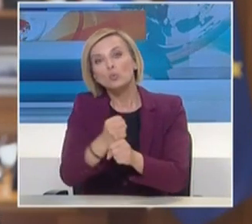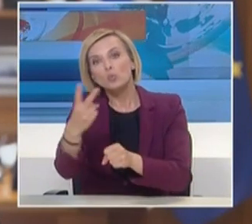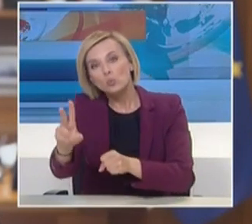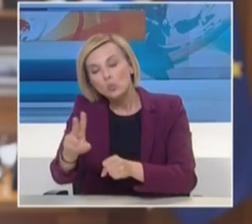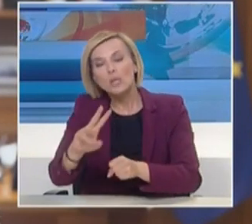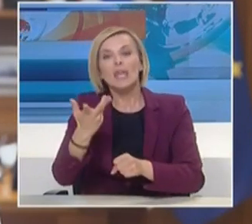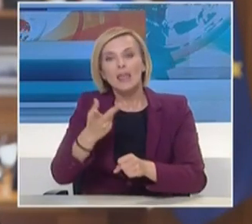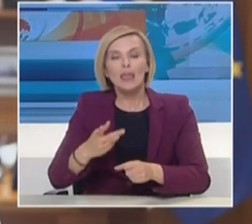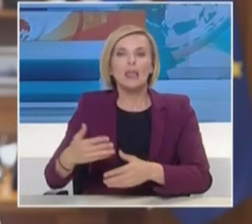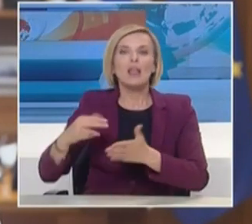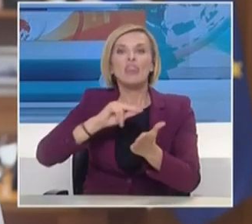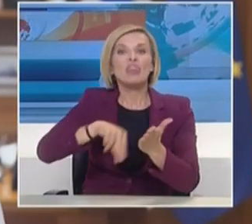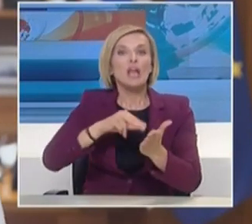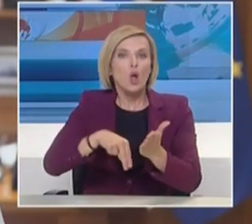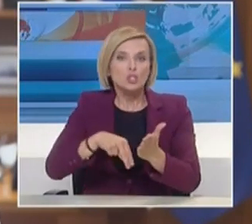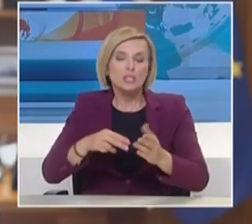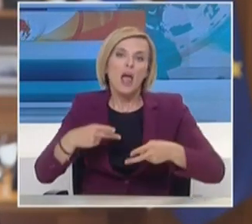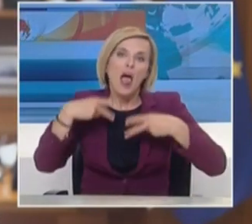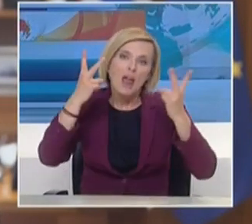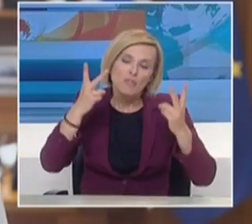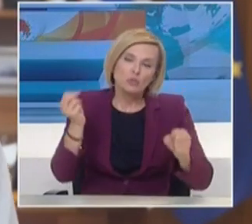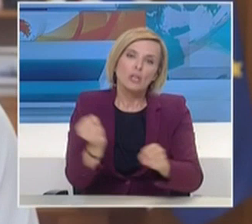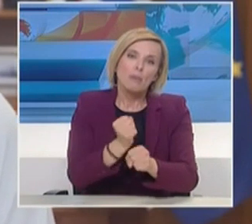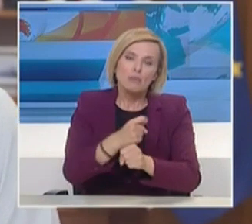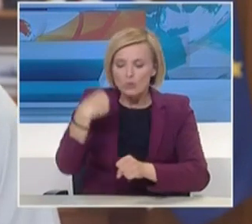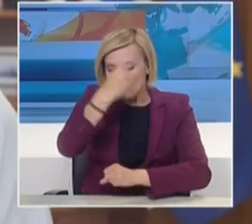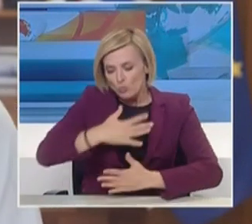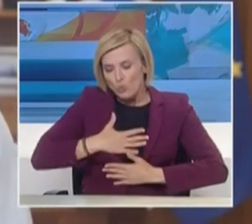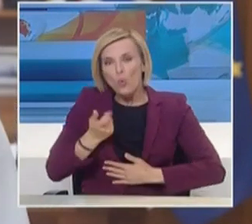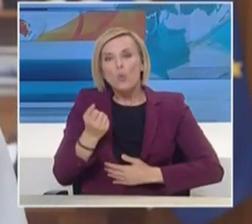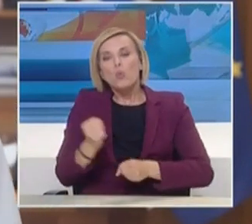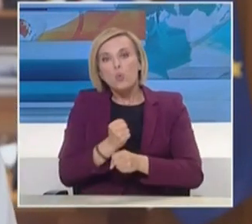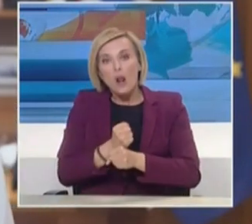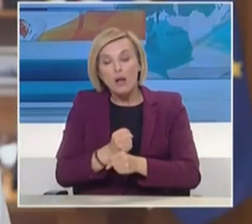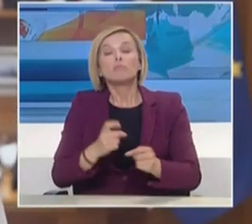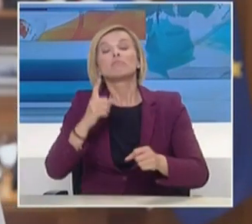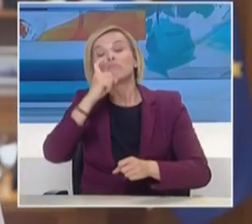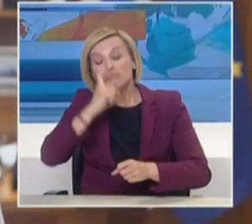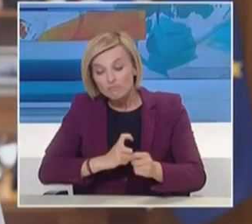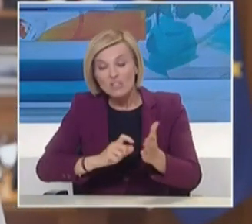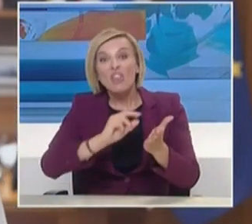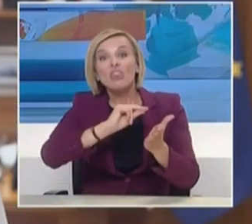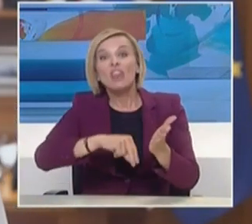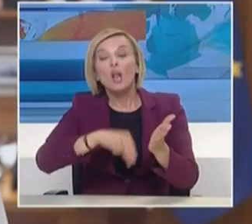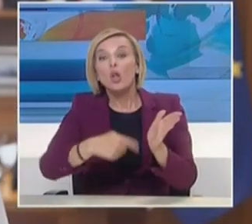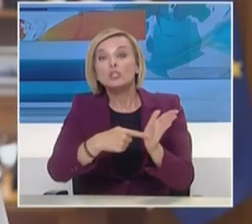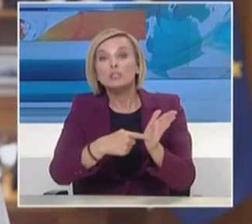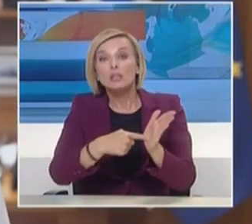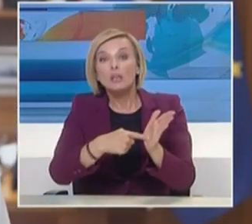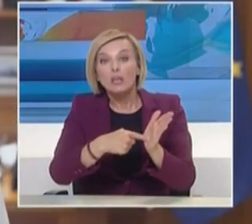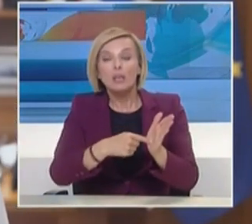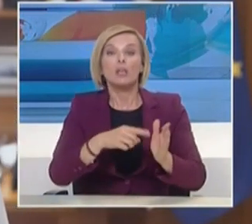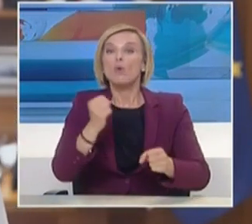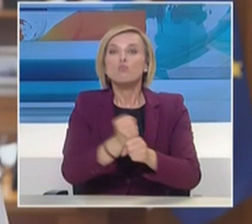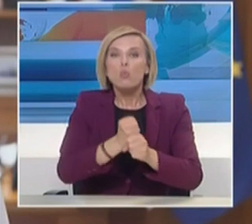υπεύθυνη δήλωση σε περίπτωση ελεύθερο επαγγελματία ή αυτοαπασχολούμενου. Έχει ήδη υπάρξει μέρημνα, ώστε με απλό και φιλικό για τον